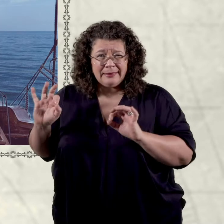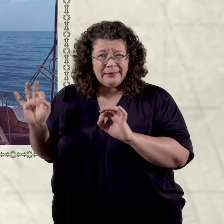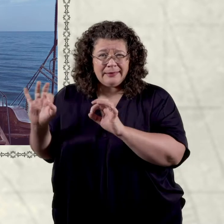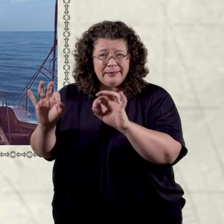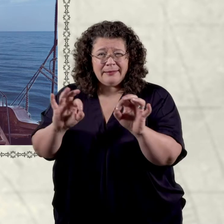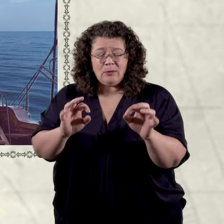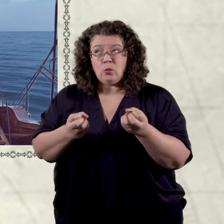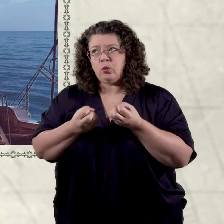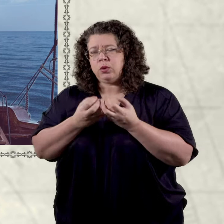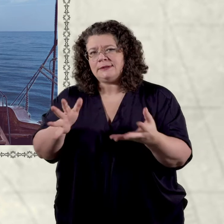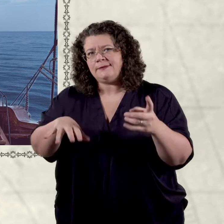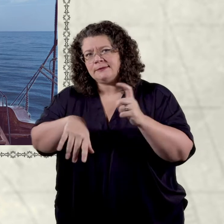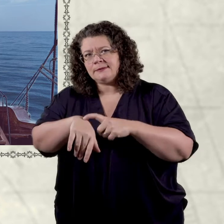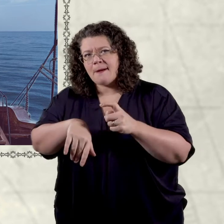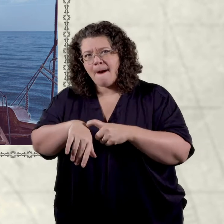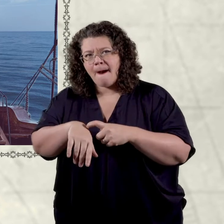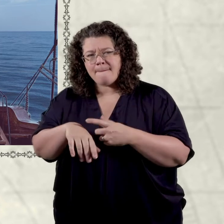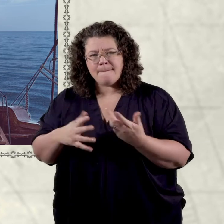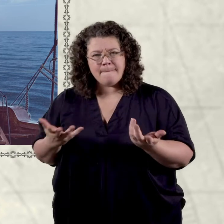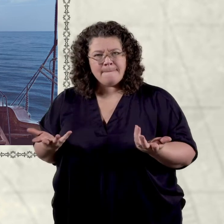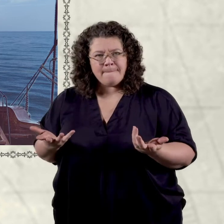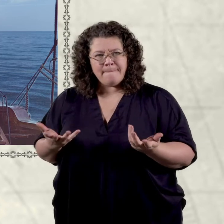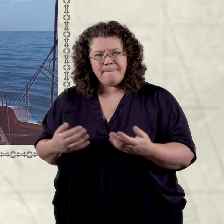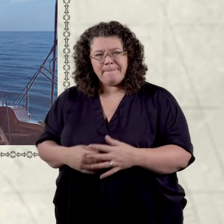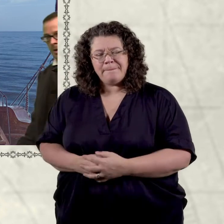Felly, lot o ffys, am ddim byd yn diwedd, capten.